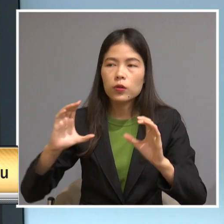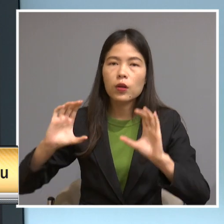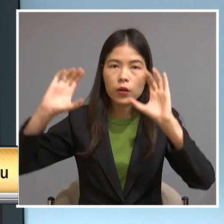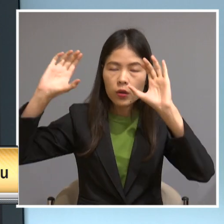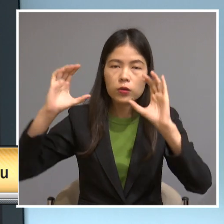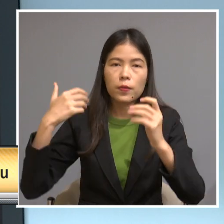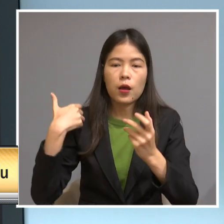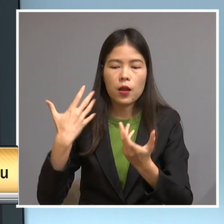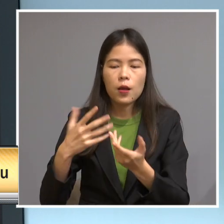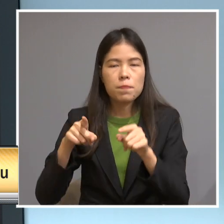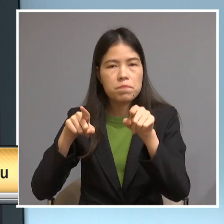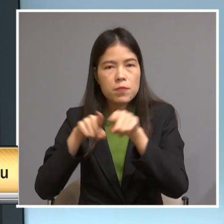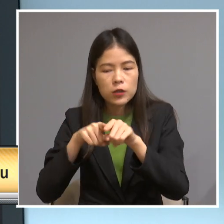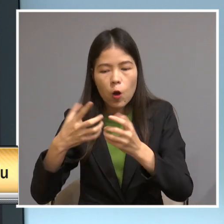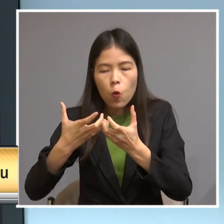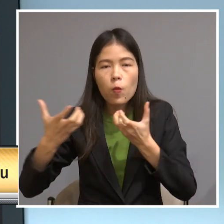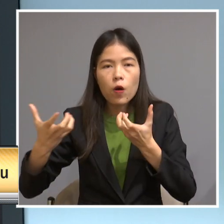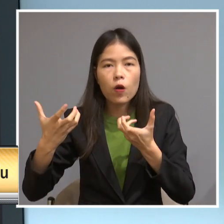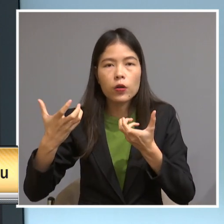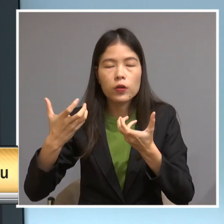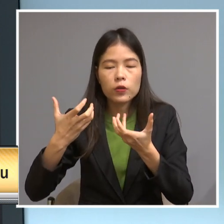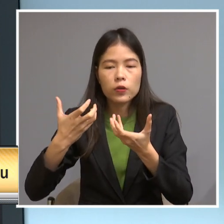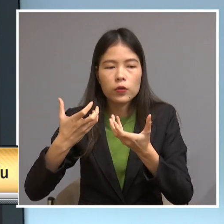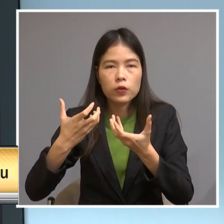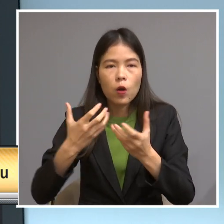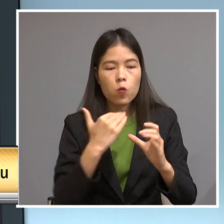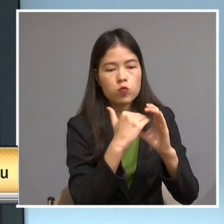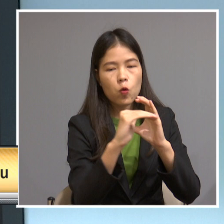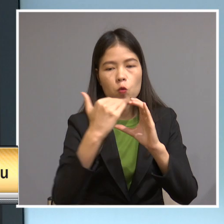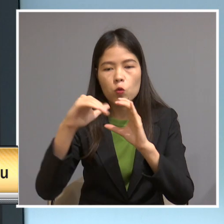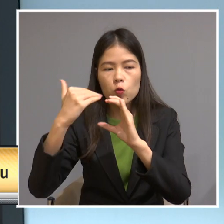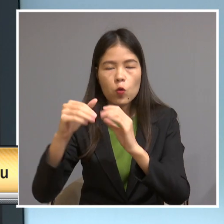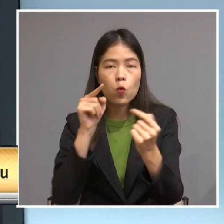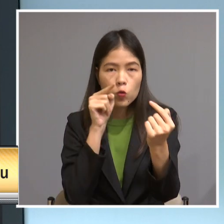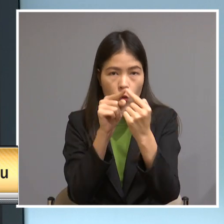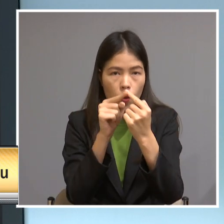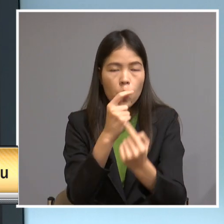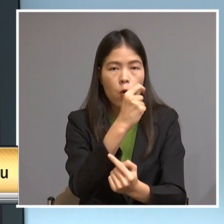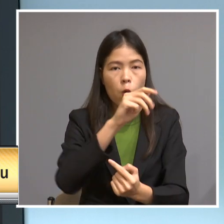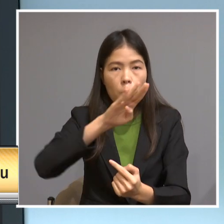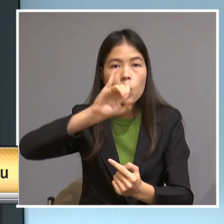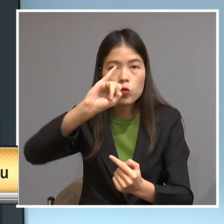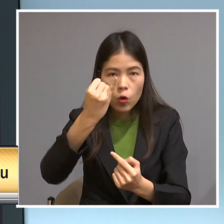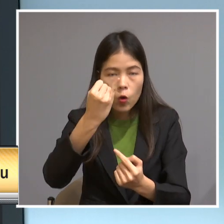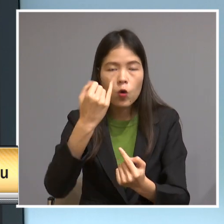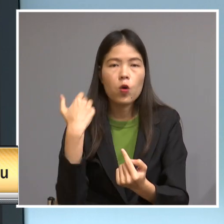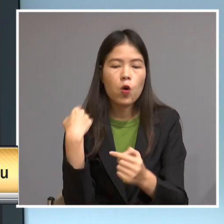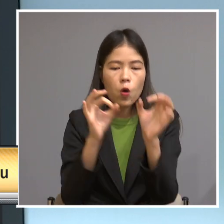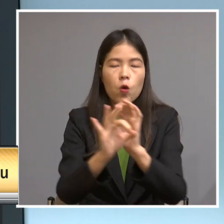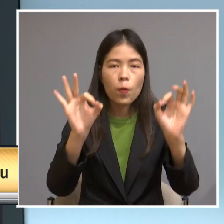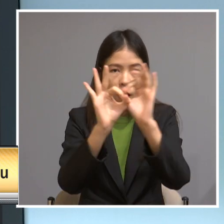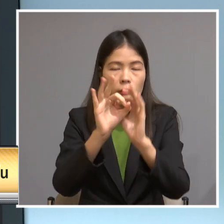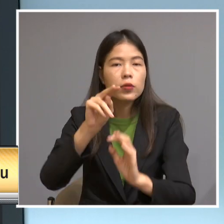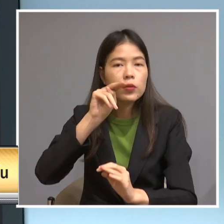ให้เครื่องมือไปที่ออกบอดจอเริมแล้ว จริๆเจตนาให้ไปแ้มหาเรื่องน้ำอาจจะมี tractor